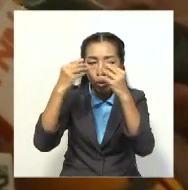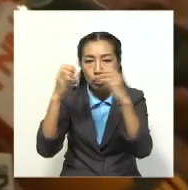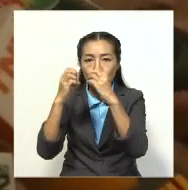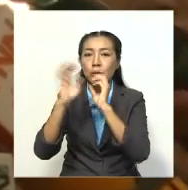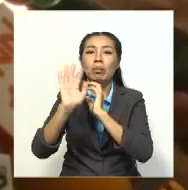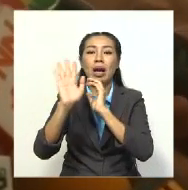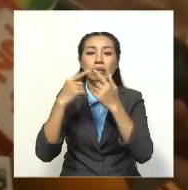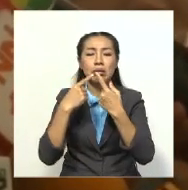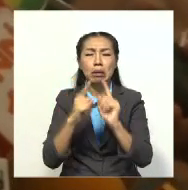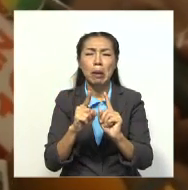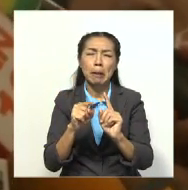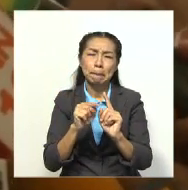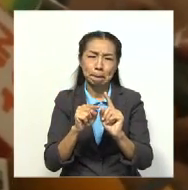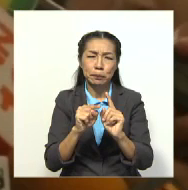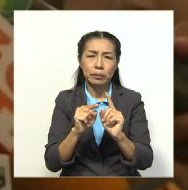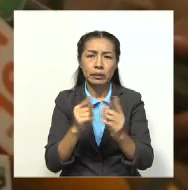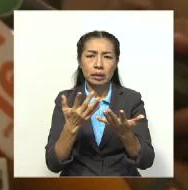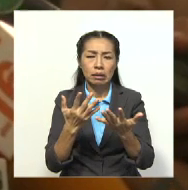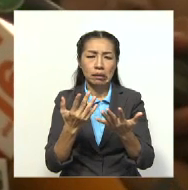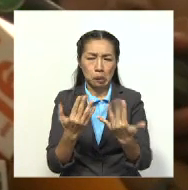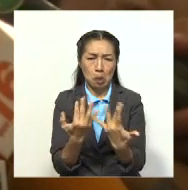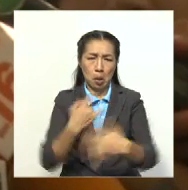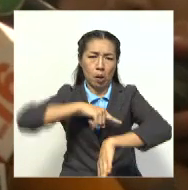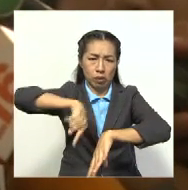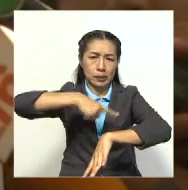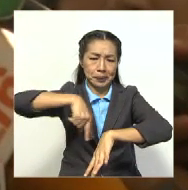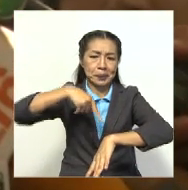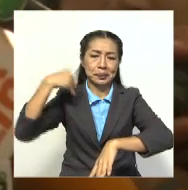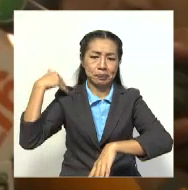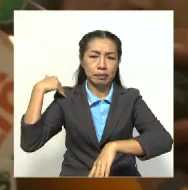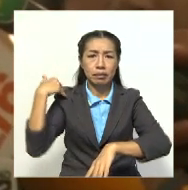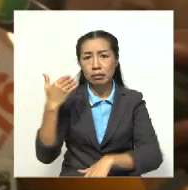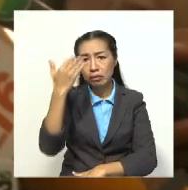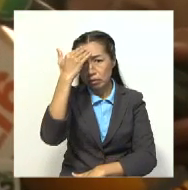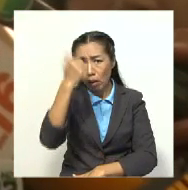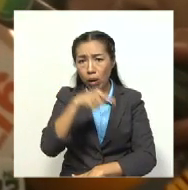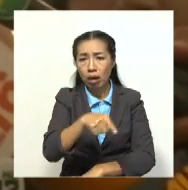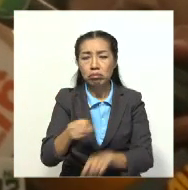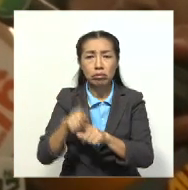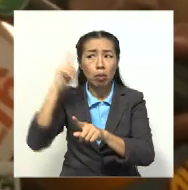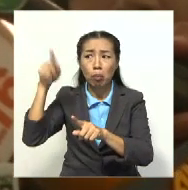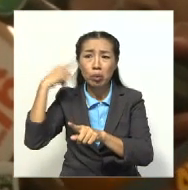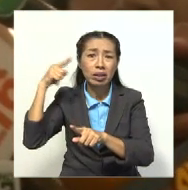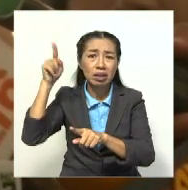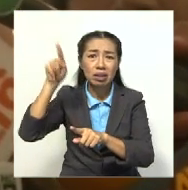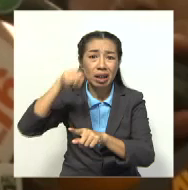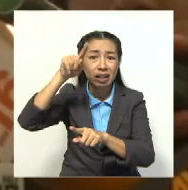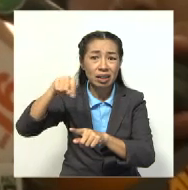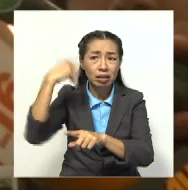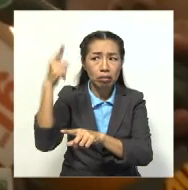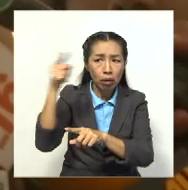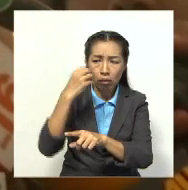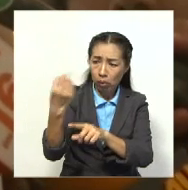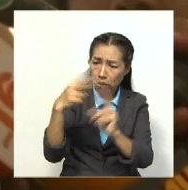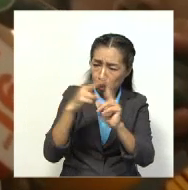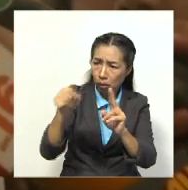ตามเรื่องแบบนี้นั้นเนี่ยคงต้องใช้เวลาอีกสักระยะหนึ่งเพราะว่าเหตุการณ์ที่เกิดขึ้นได้ผ่านไปได้ระยะหนึ่งพอสมควร